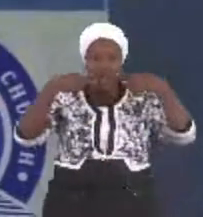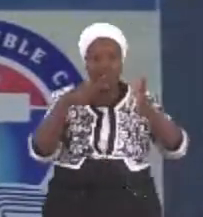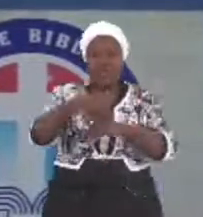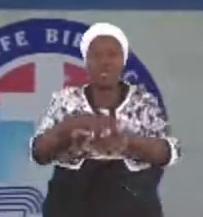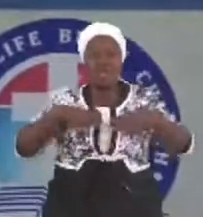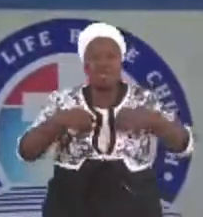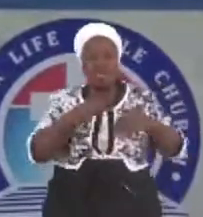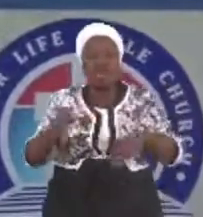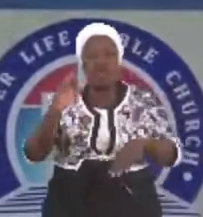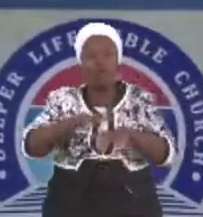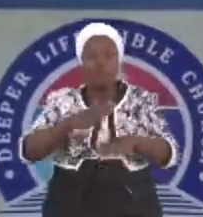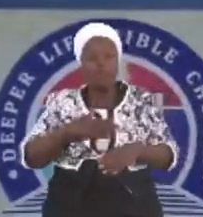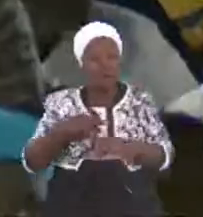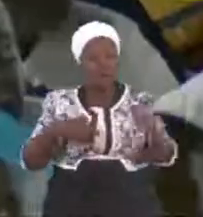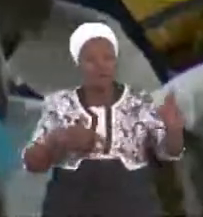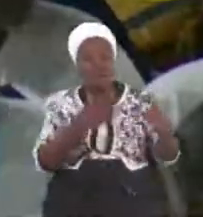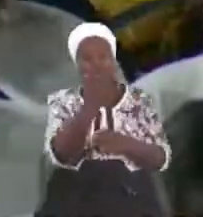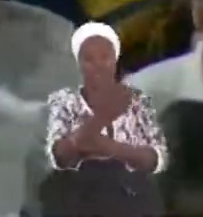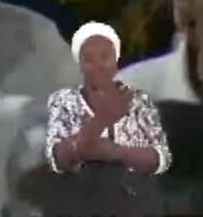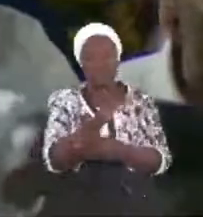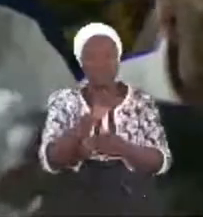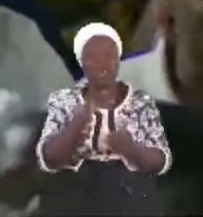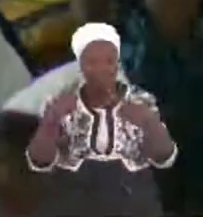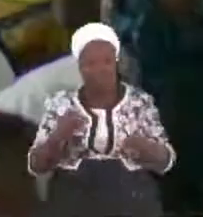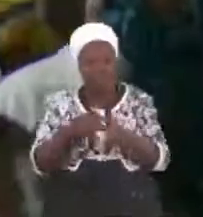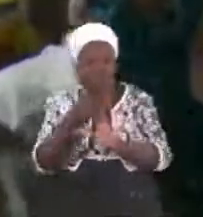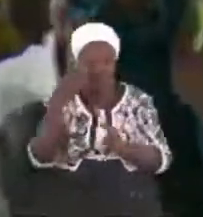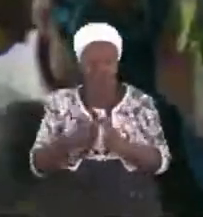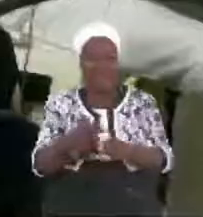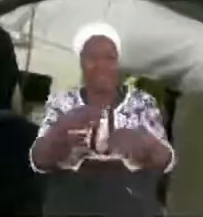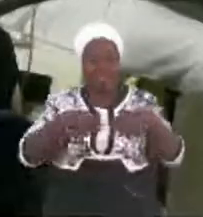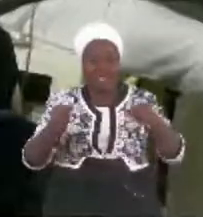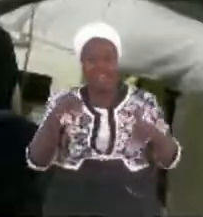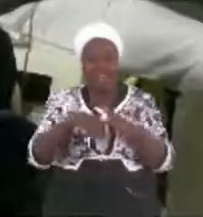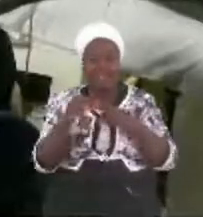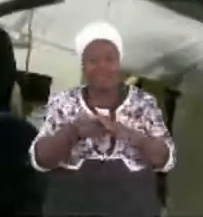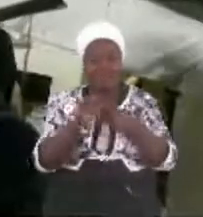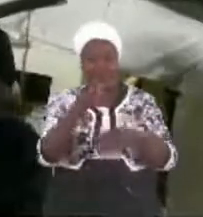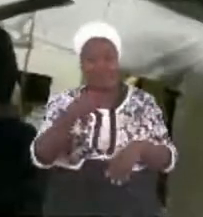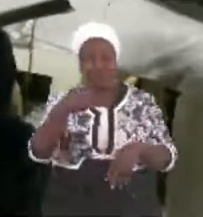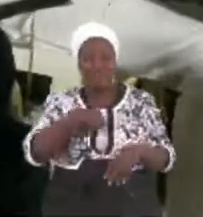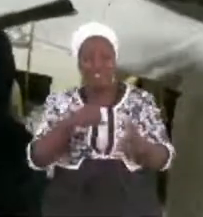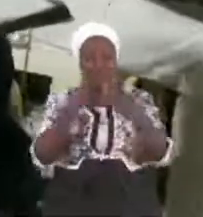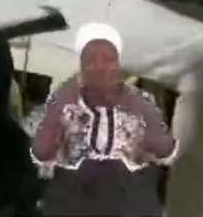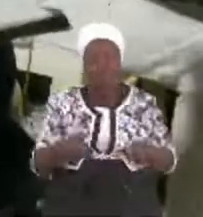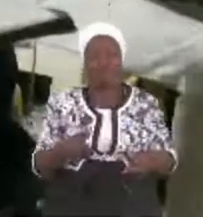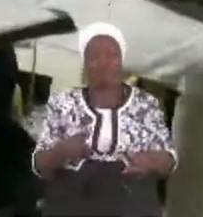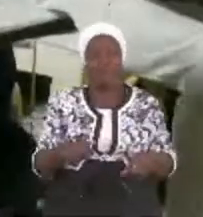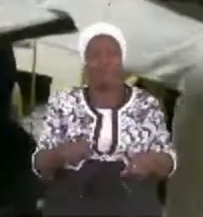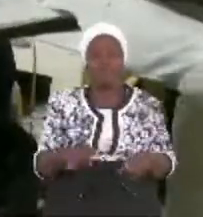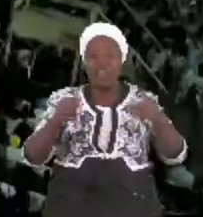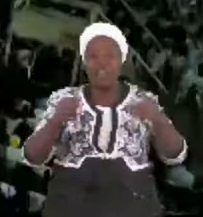soir, la guérison à ma droite, ça va se produire. La guérison devant moi, ça va se produire. La